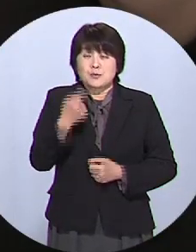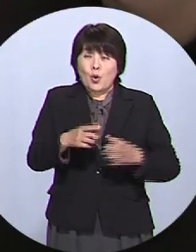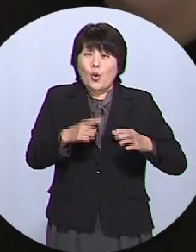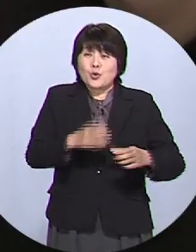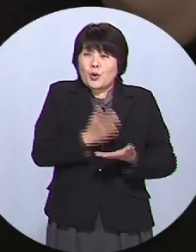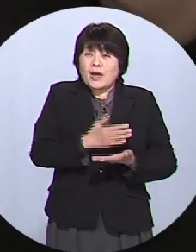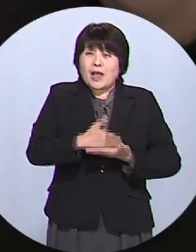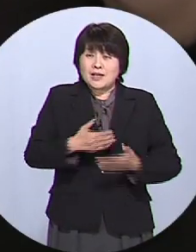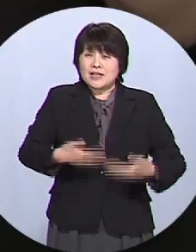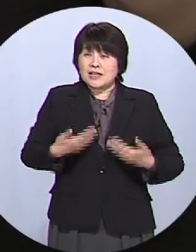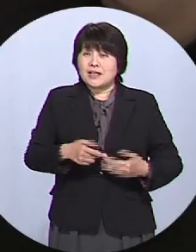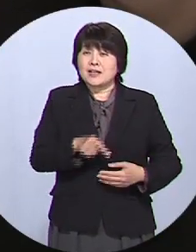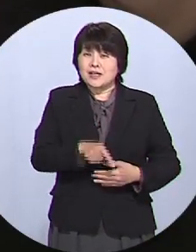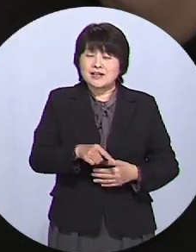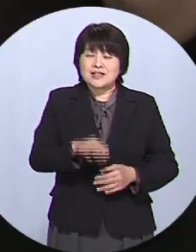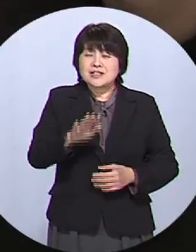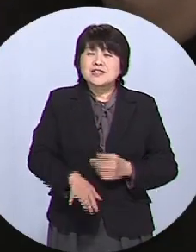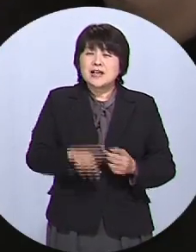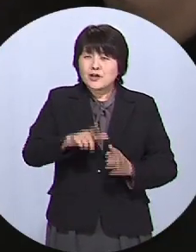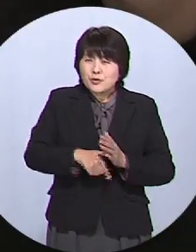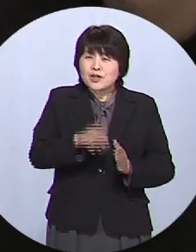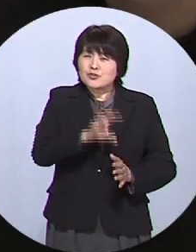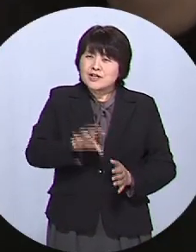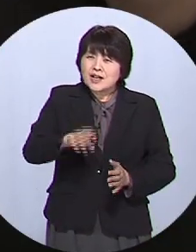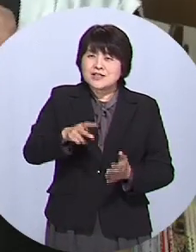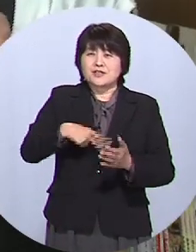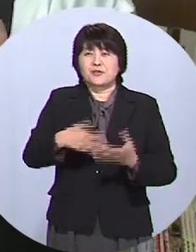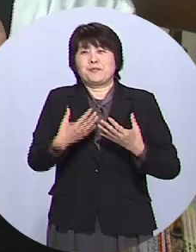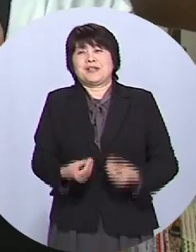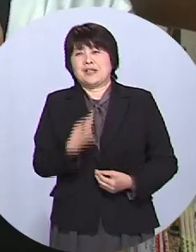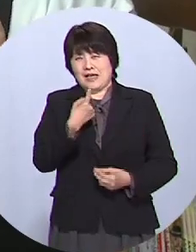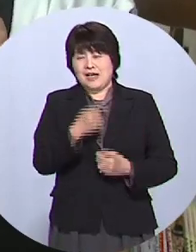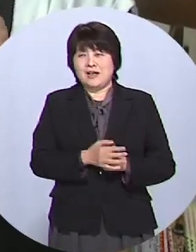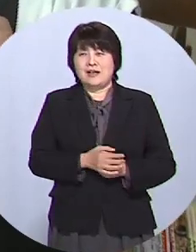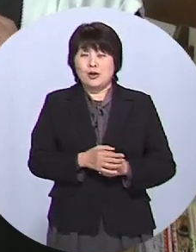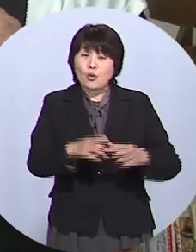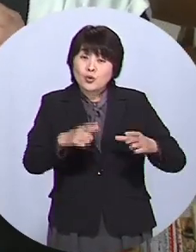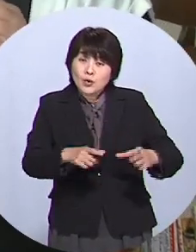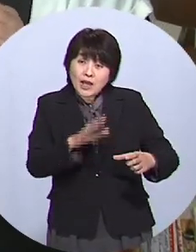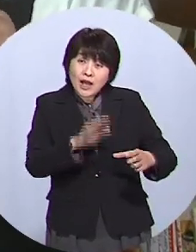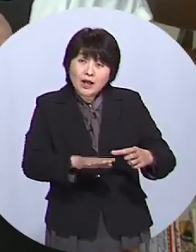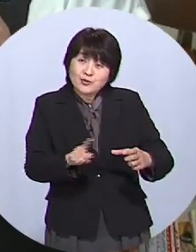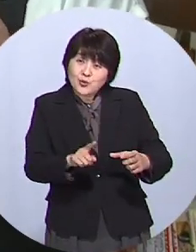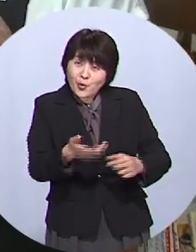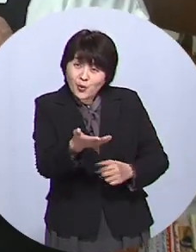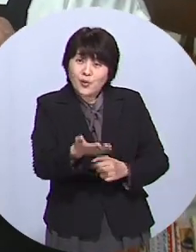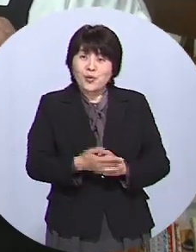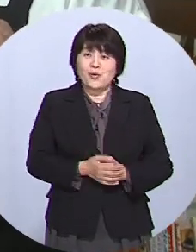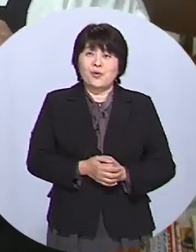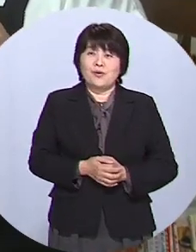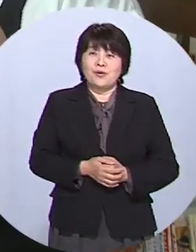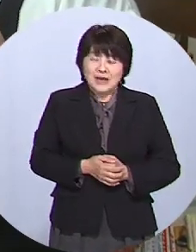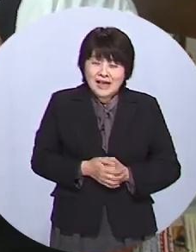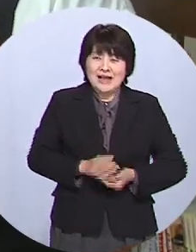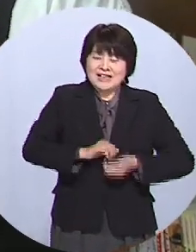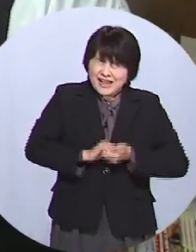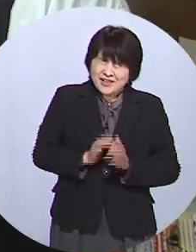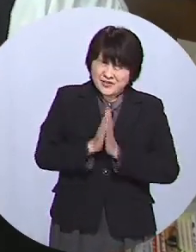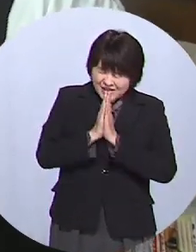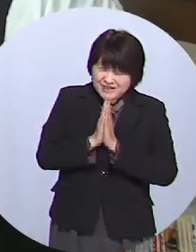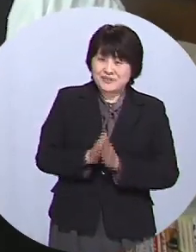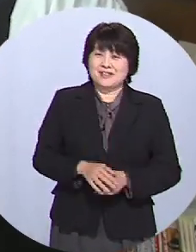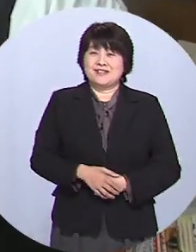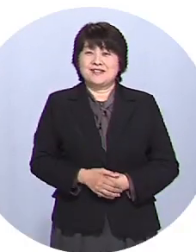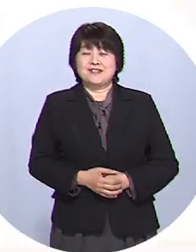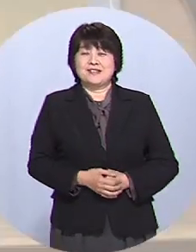ーキ、私この絵本まさに小さい時に何度も読んでました。 ホットケーキあるのでいかがでしょうか。 ぜひいただき